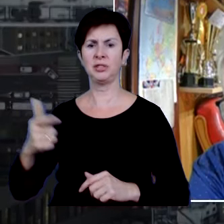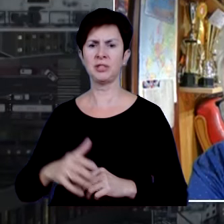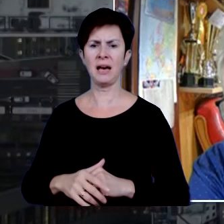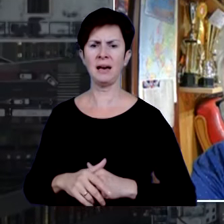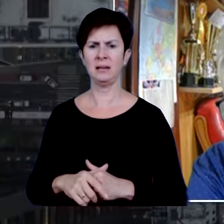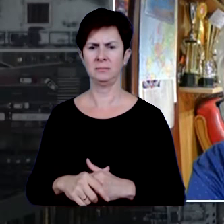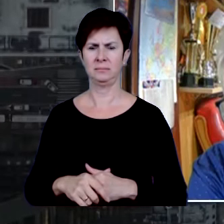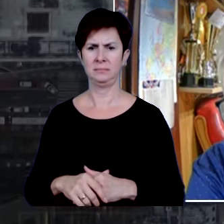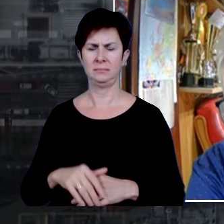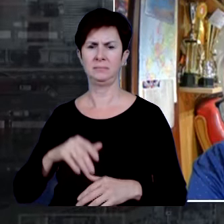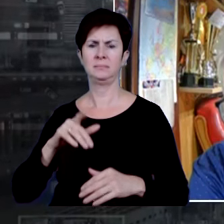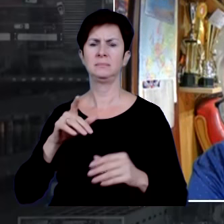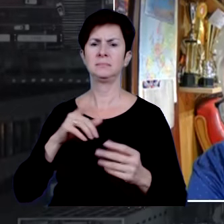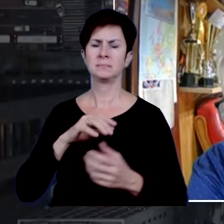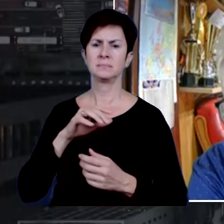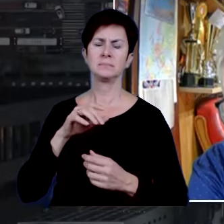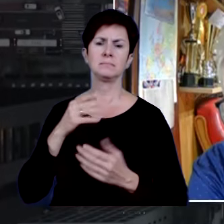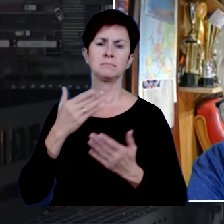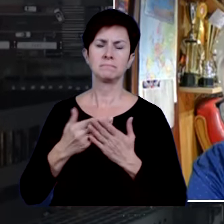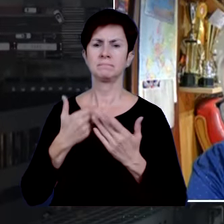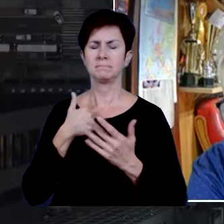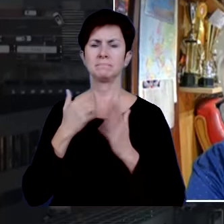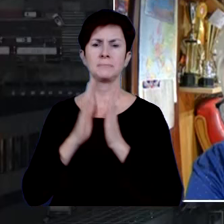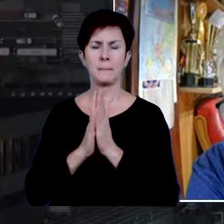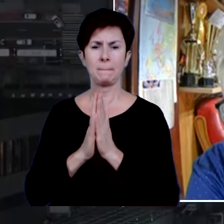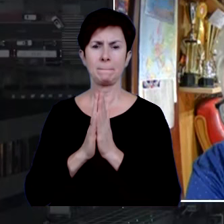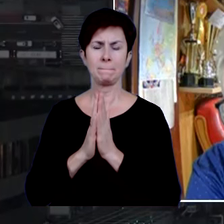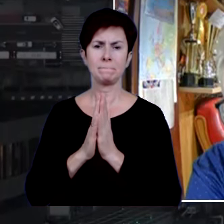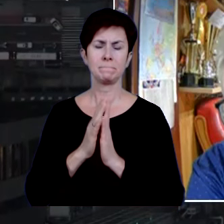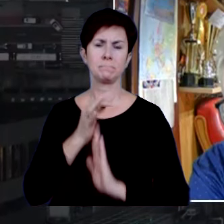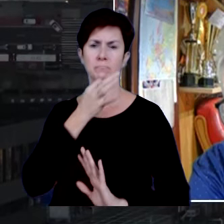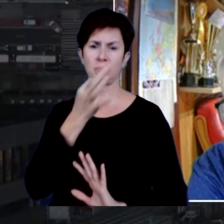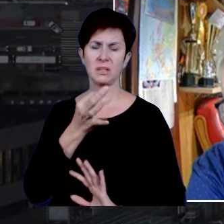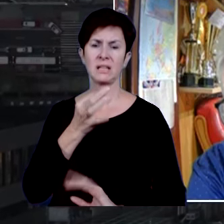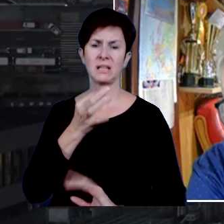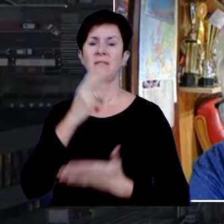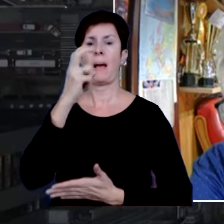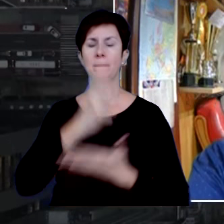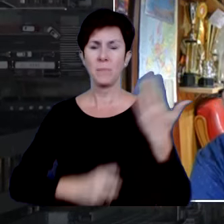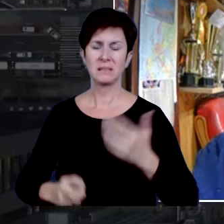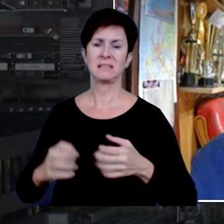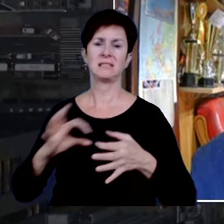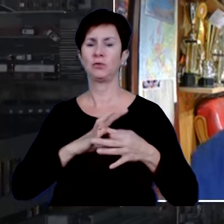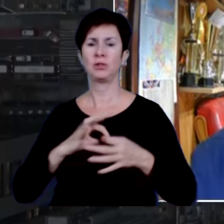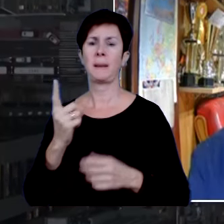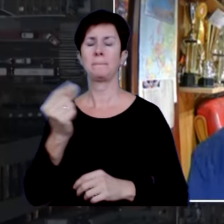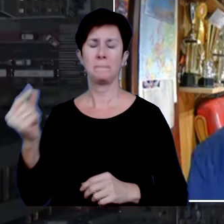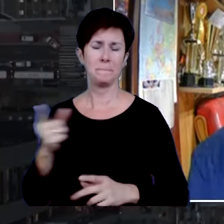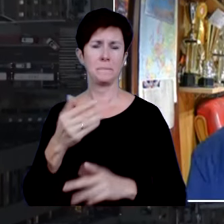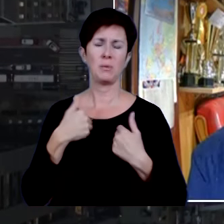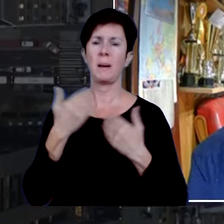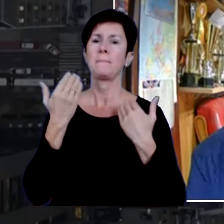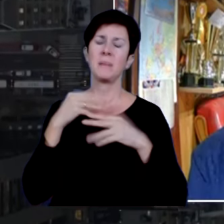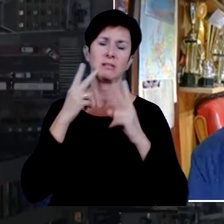kwestiach światopoglądowych niż Lewica, ale to na marginesie. Jednak kwestia aborcji i kwestia związków partnerskich była bardzo ważnym czynnikiem,